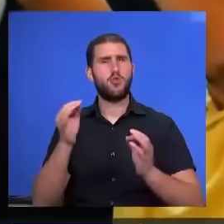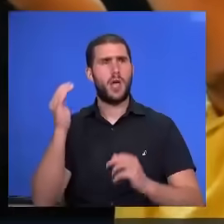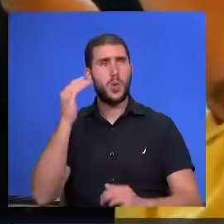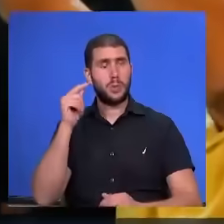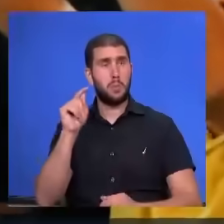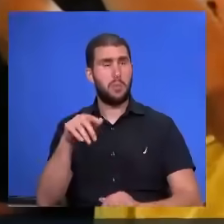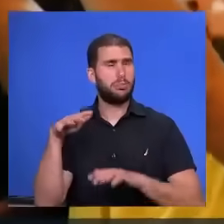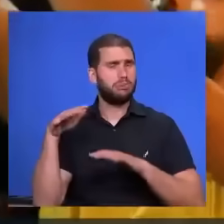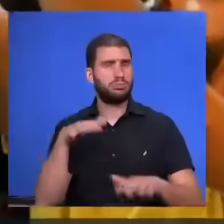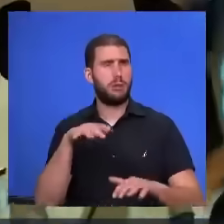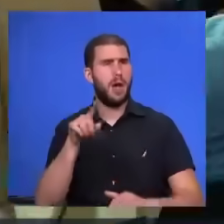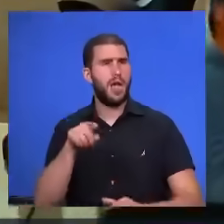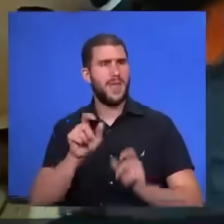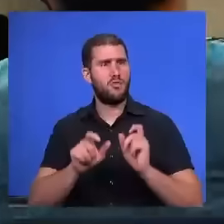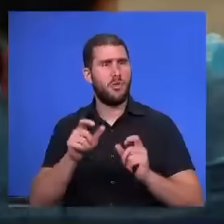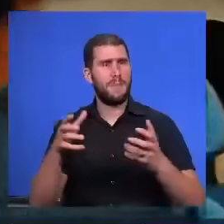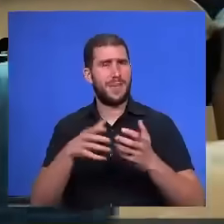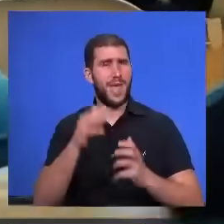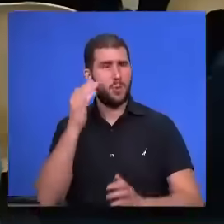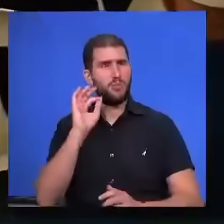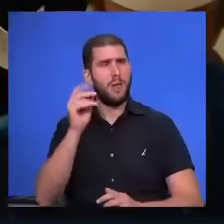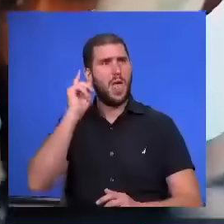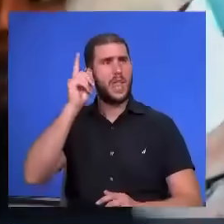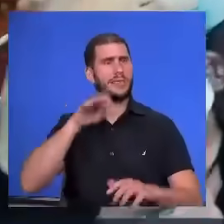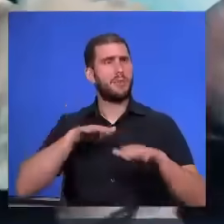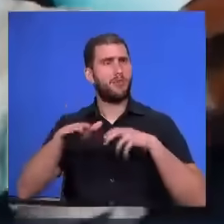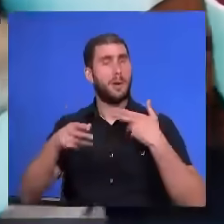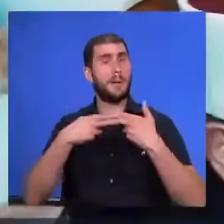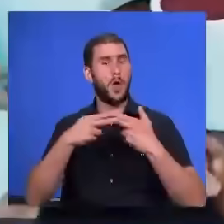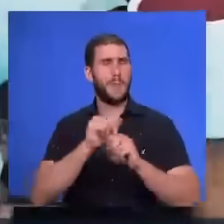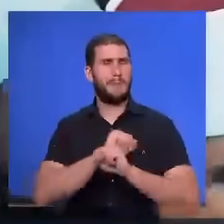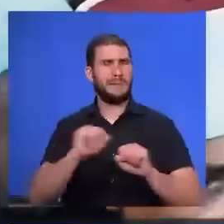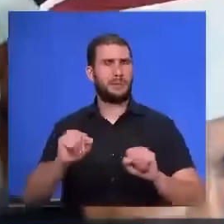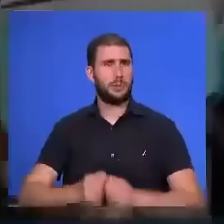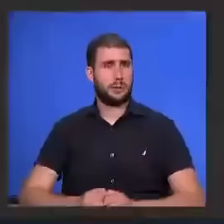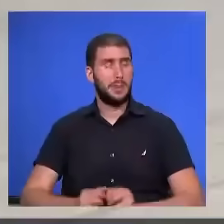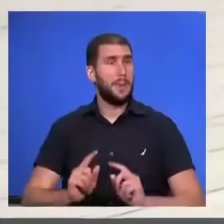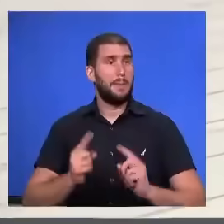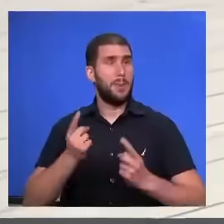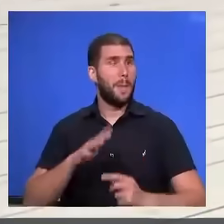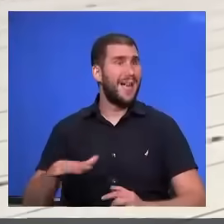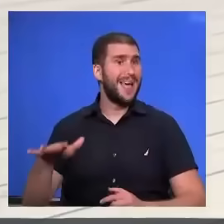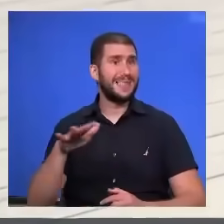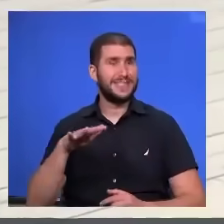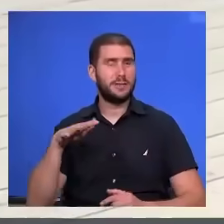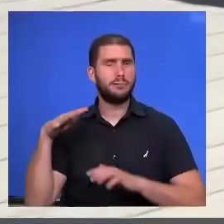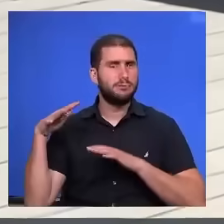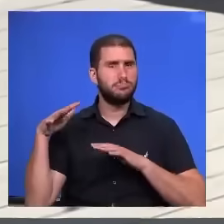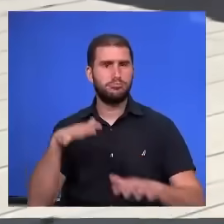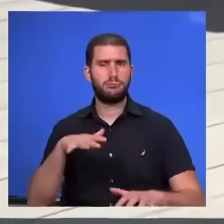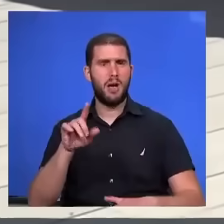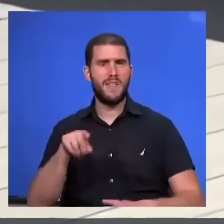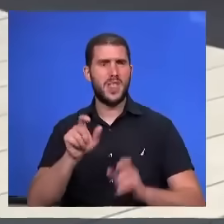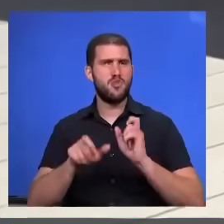לכאן נהרו אלפים מבני העדה כדי להזהיר את הממשלה שהפיצוץ קרב. פתאום כל האזור הזה מתמלא באלפי